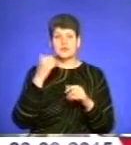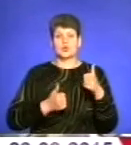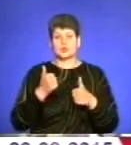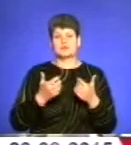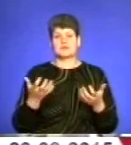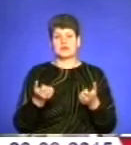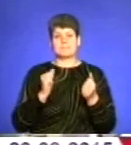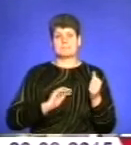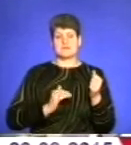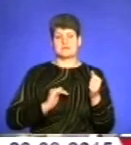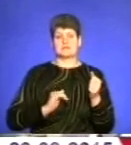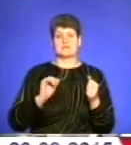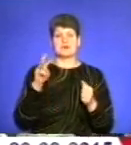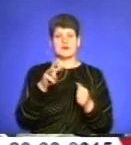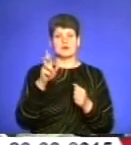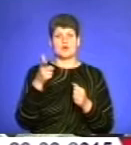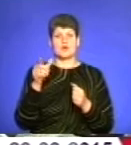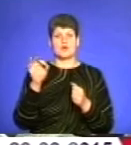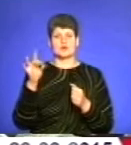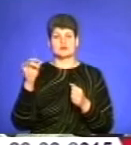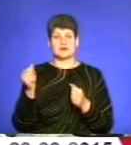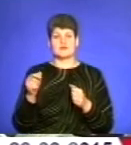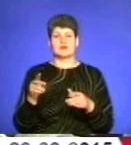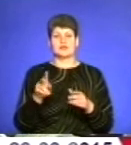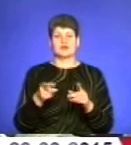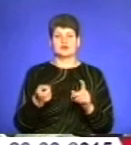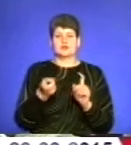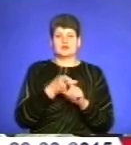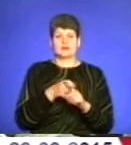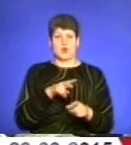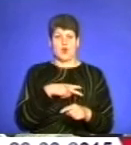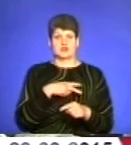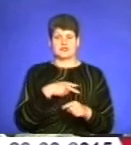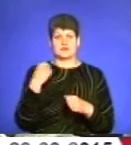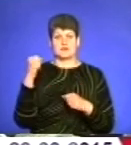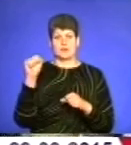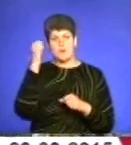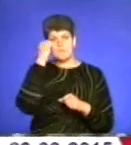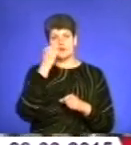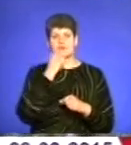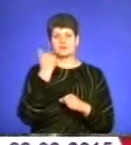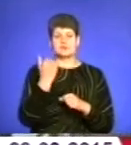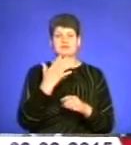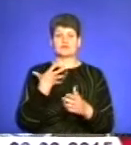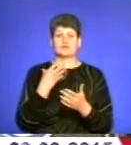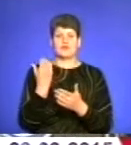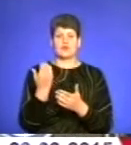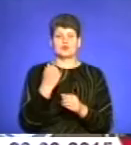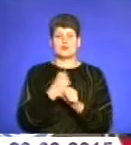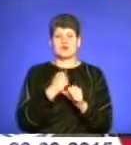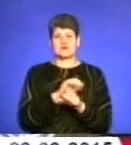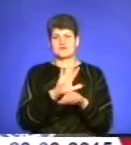підтримав підприємець Михайло Горсуляк. Він долучився до нагородження переможця. Подякувати тобі за твою працю. Всіх